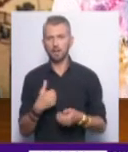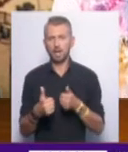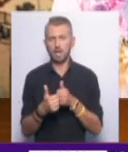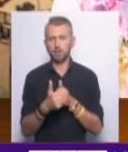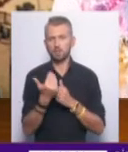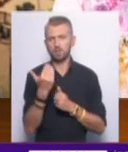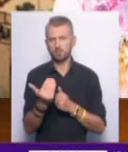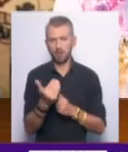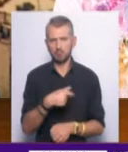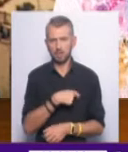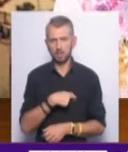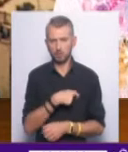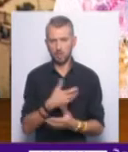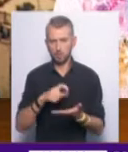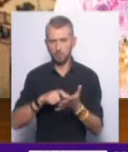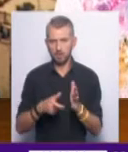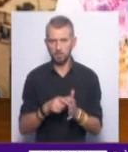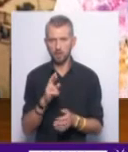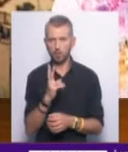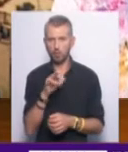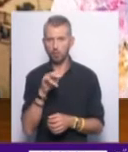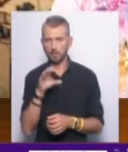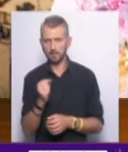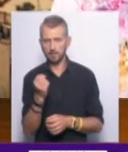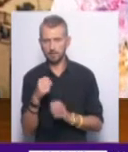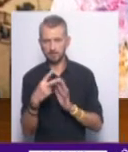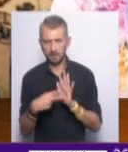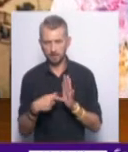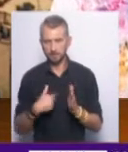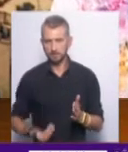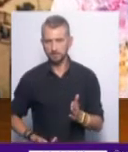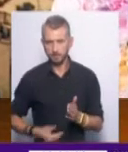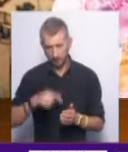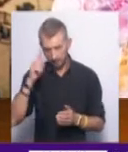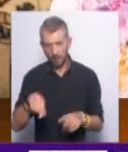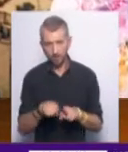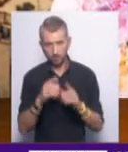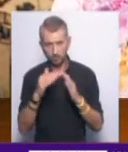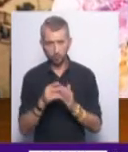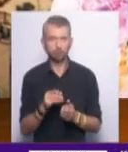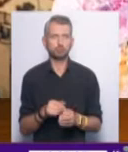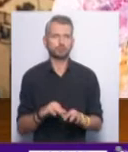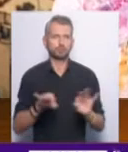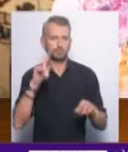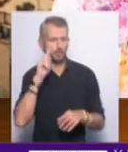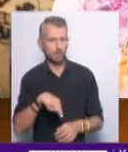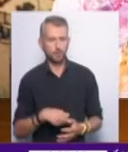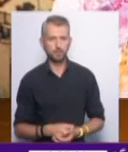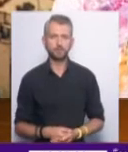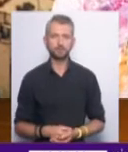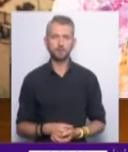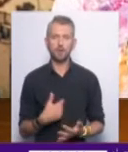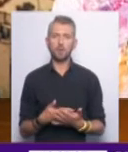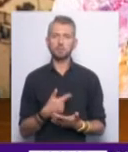з депутатською приймальною, яку в Околоса 17. Точно. Знаєте такий дом? Ну, а як же ж? Ну, от